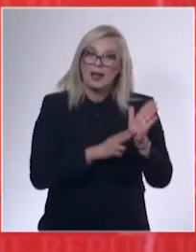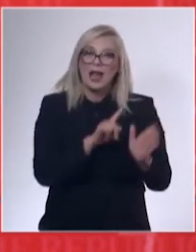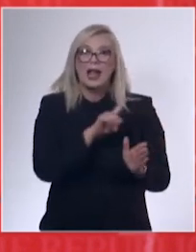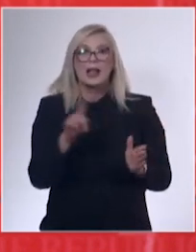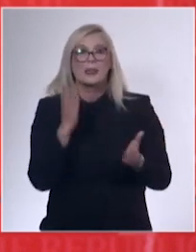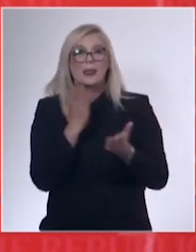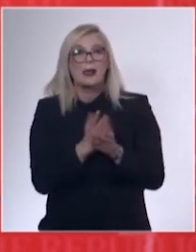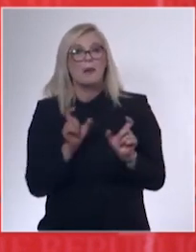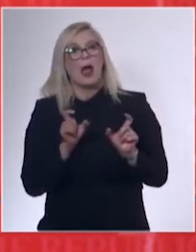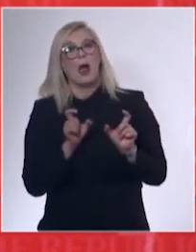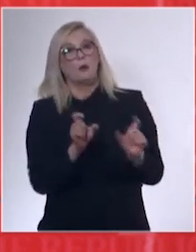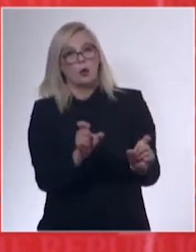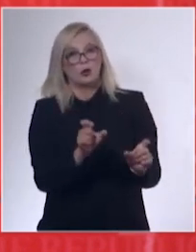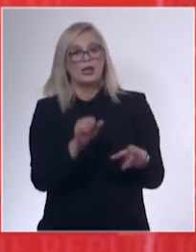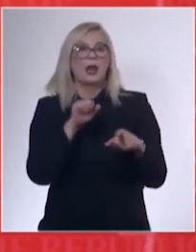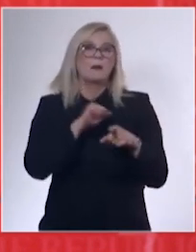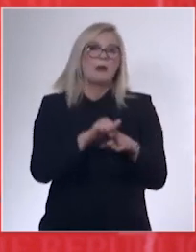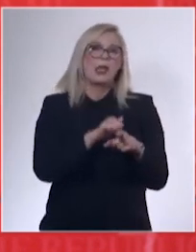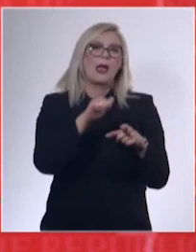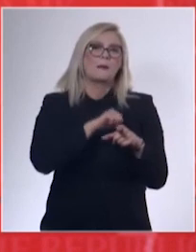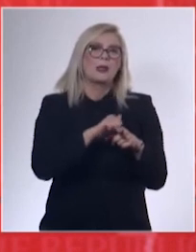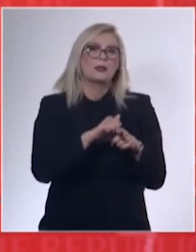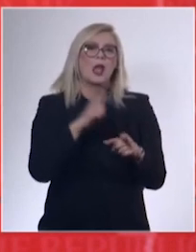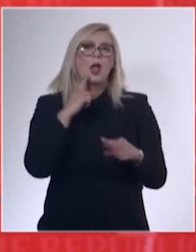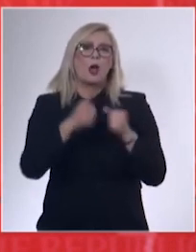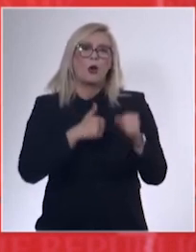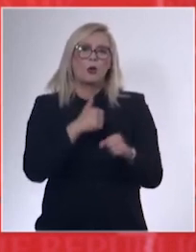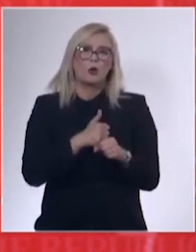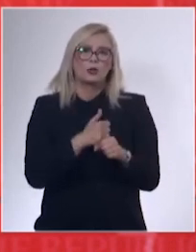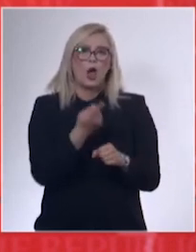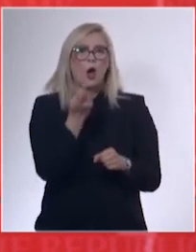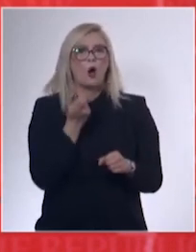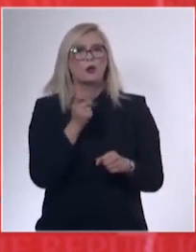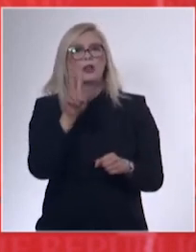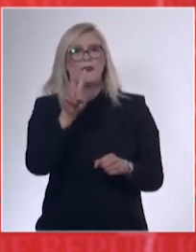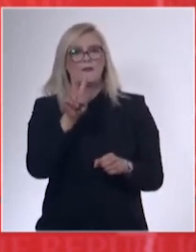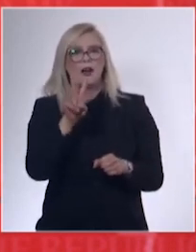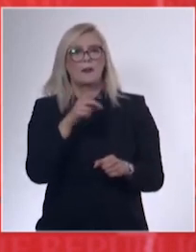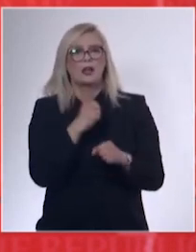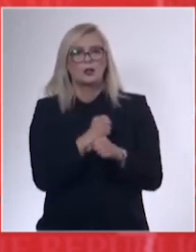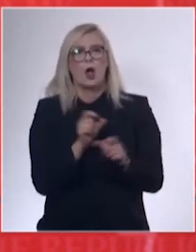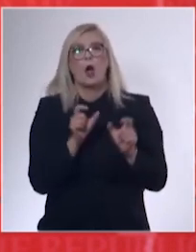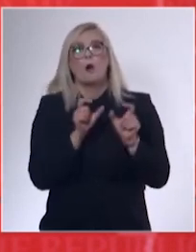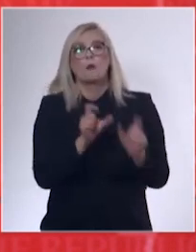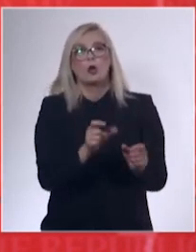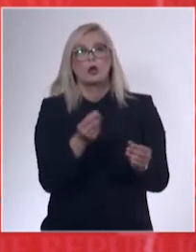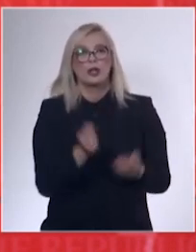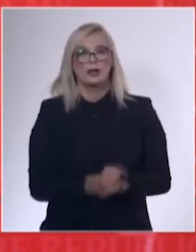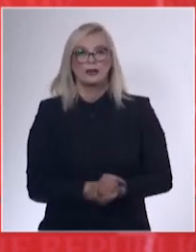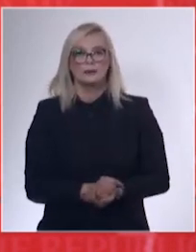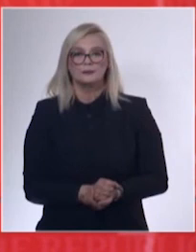бидат блокирани со месеци и веќе со години ќе стане од страна на опозицијата, блокирани заради